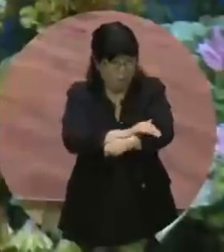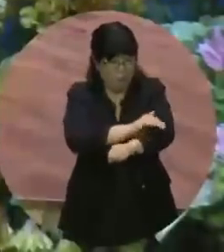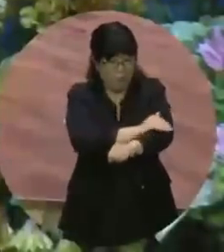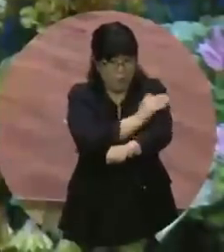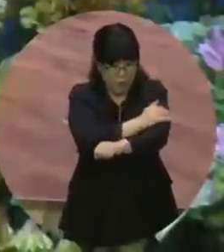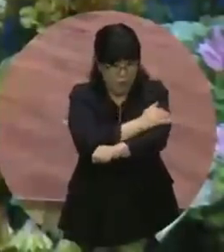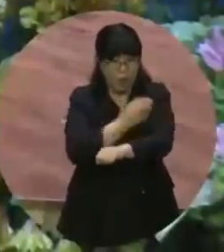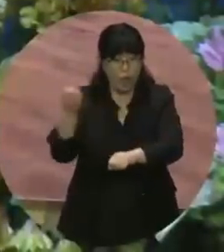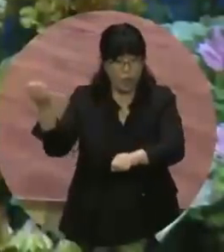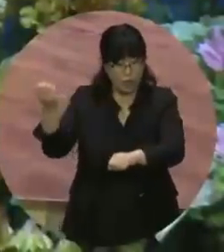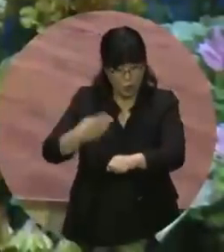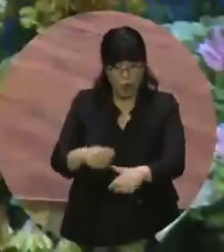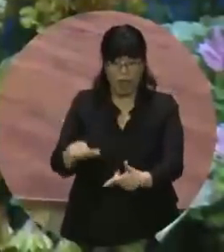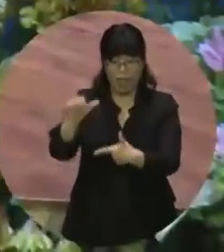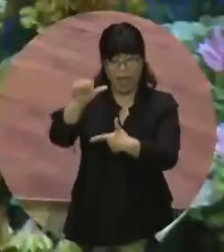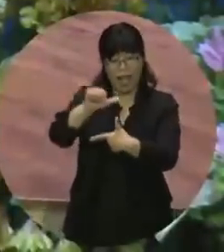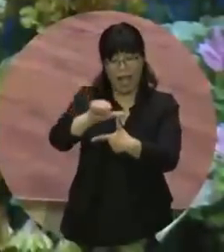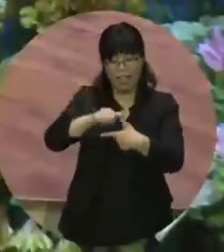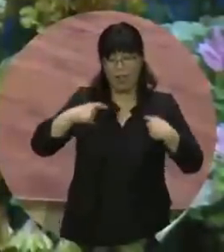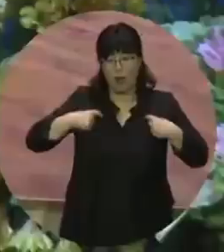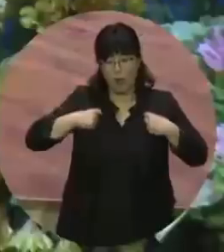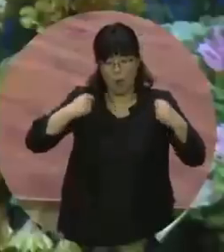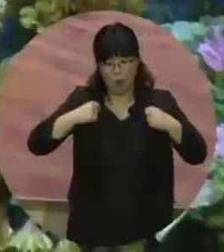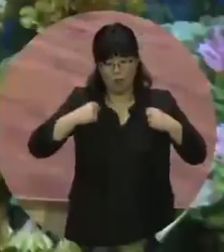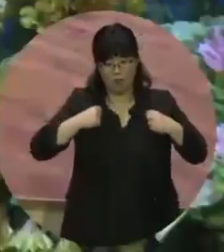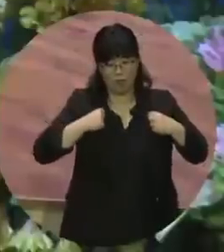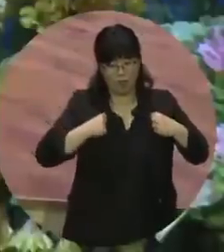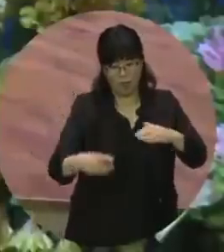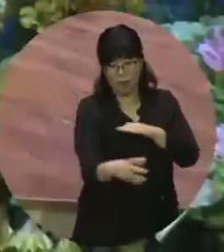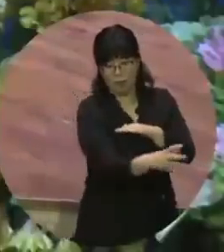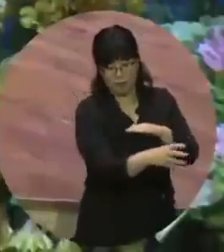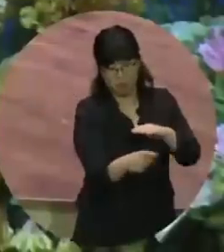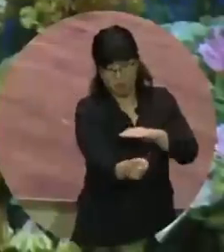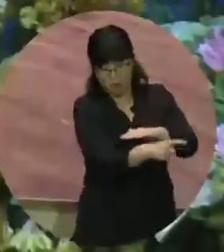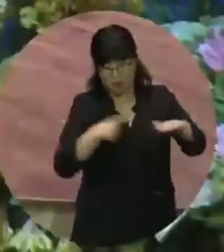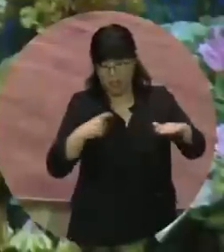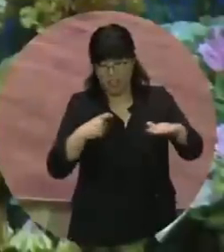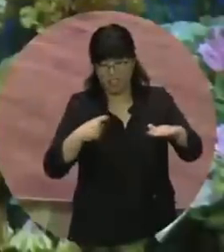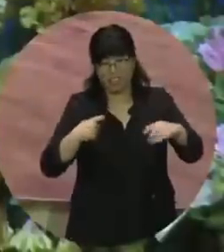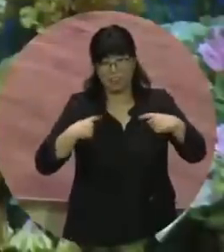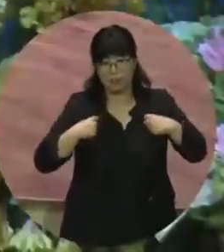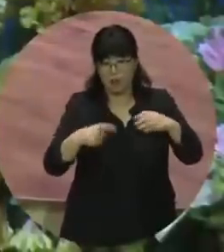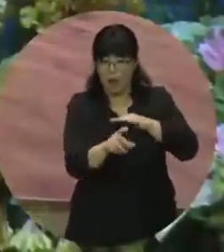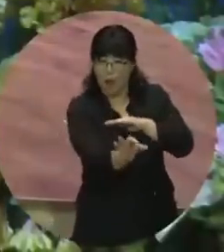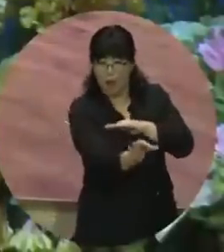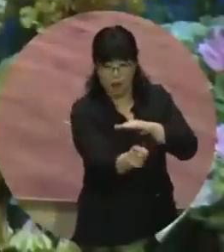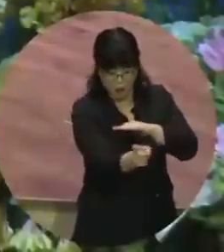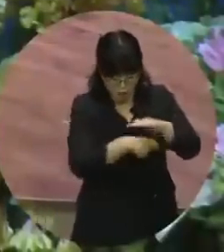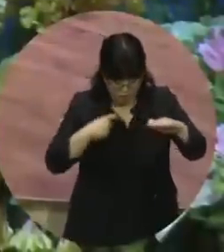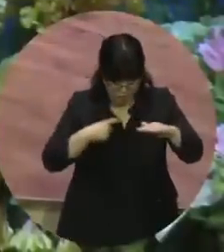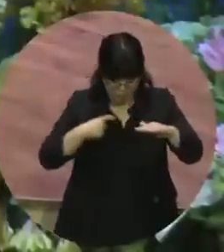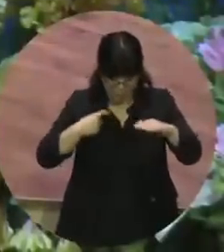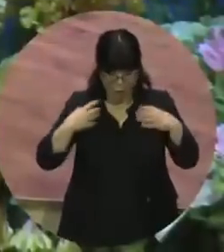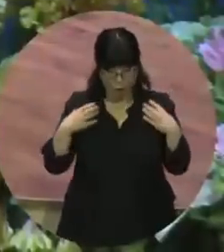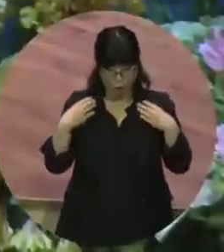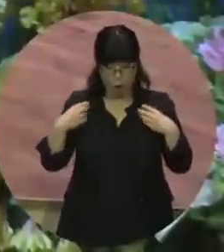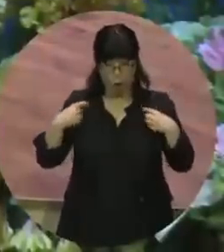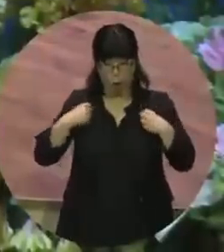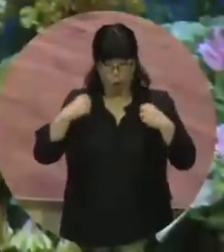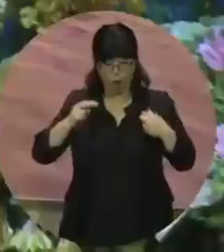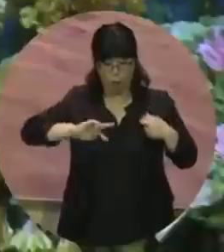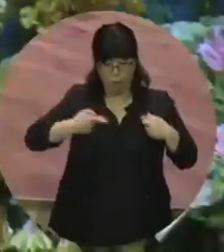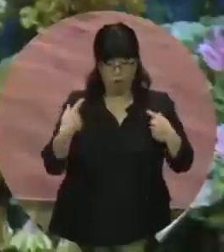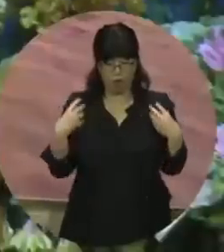옷에 에서 옷에 그 사냥하는 에서 옷에 그 그냥 말 이 향취를 인해가지고